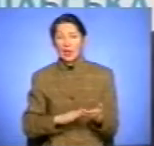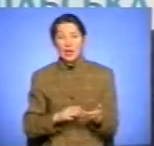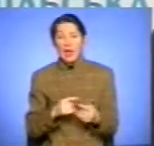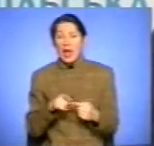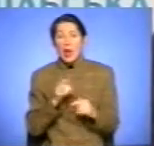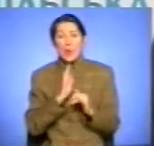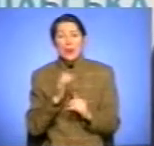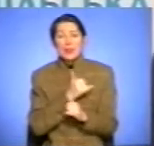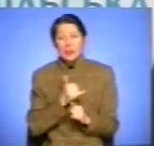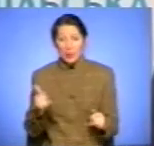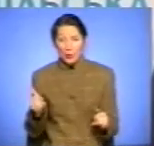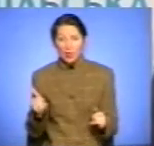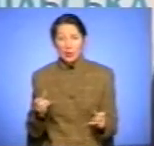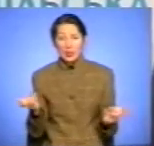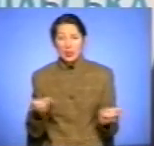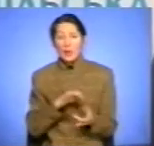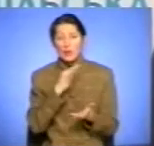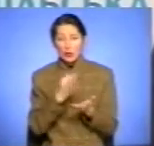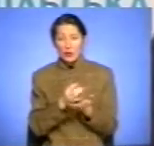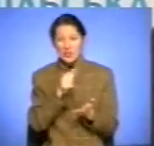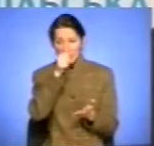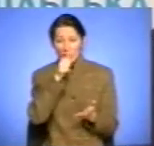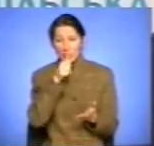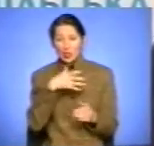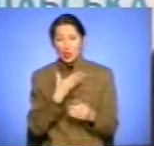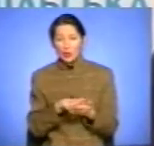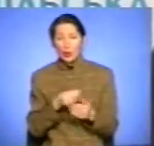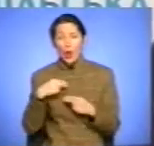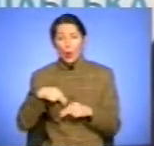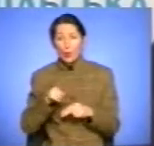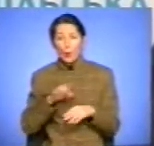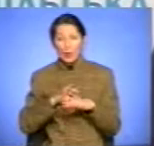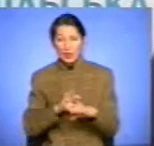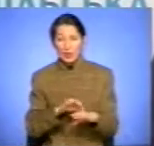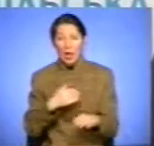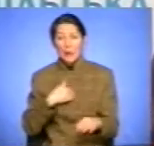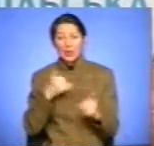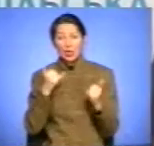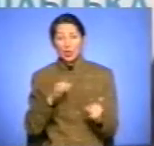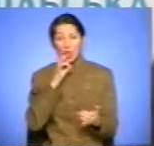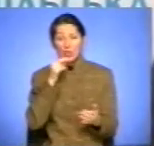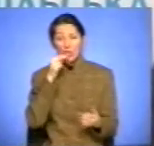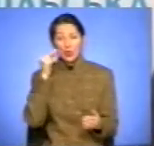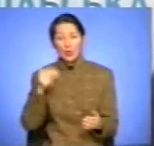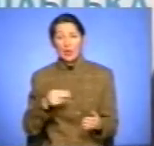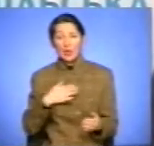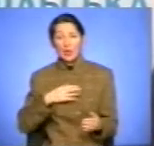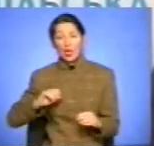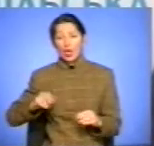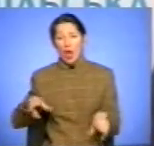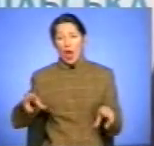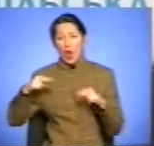ми мусимо якось відзвітувати за місячну цю свою роботу яка проведена і мене сьогодні звинуватили Мої колеги з інших